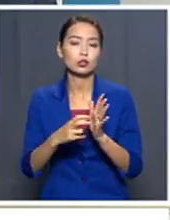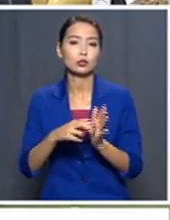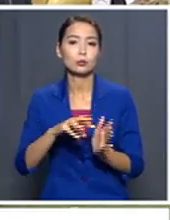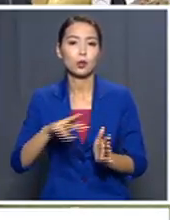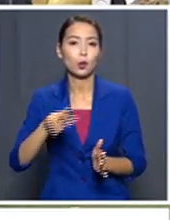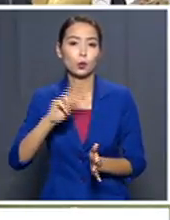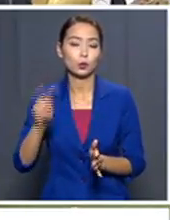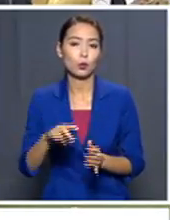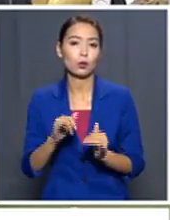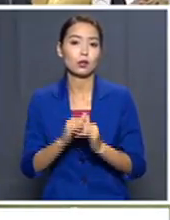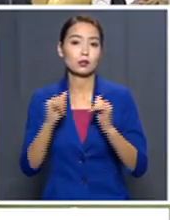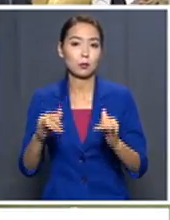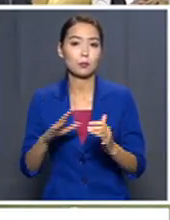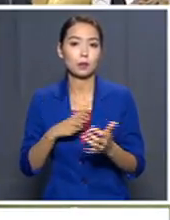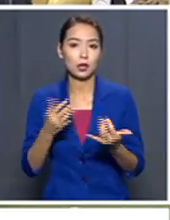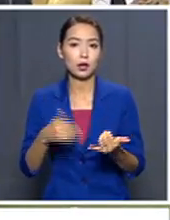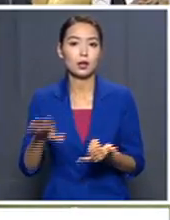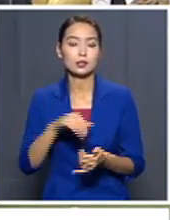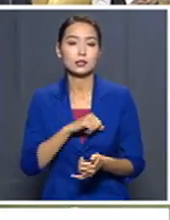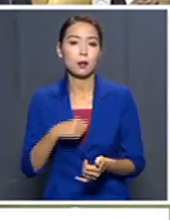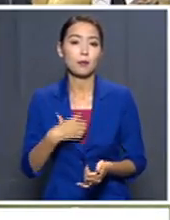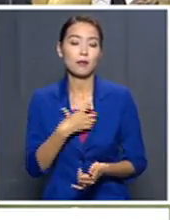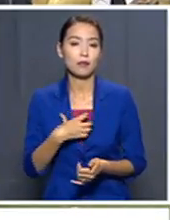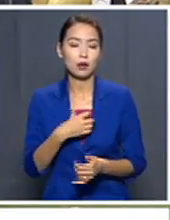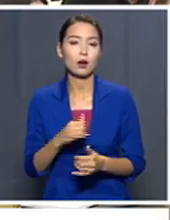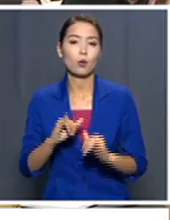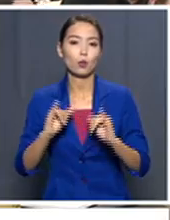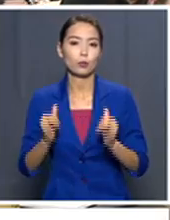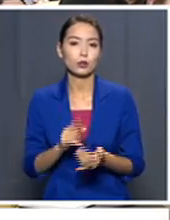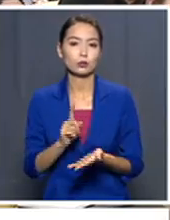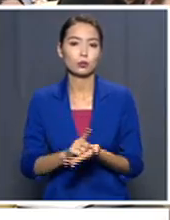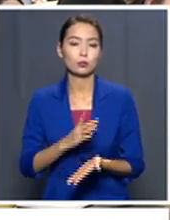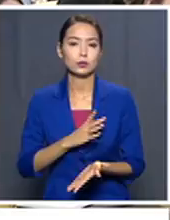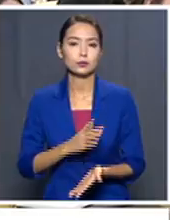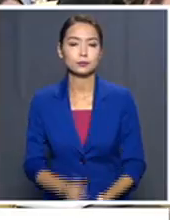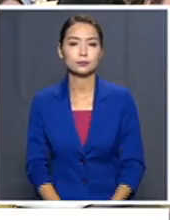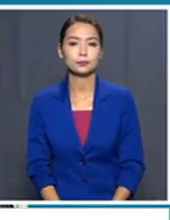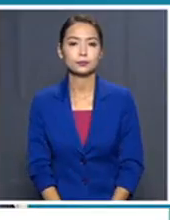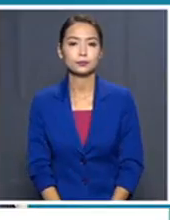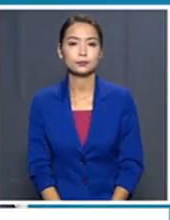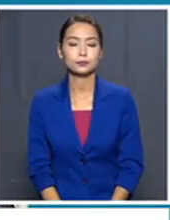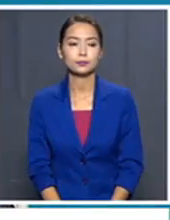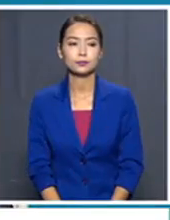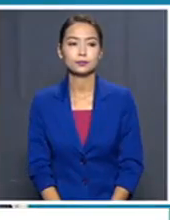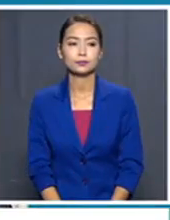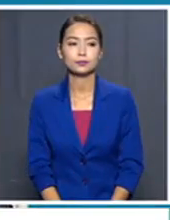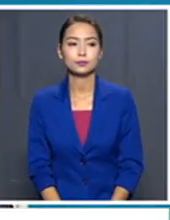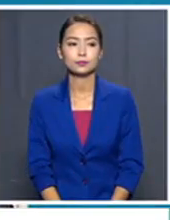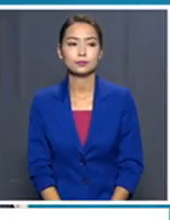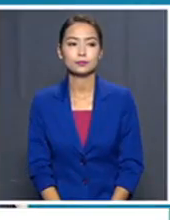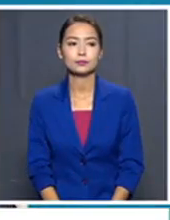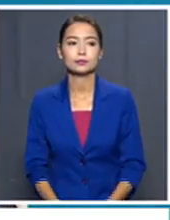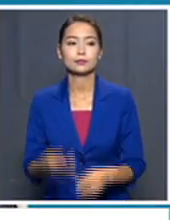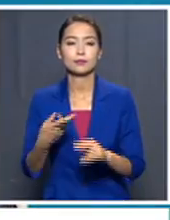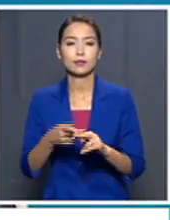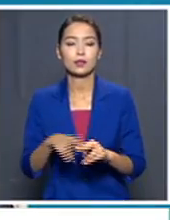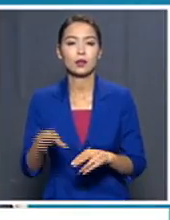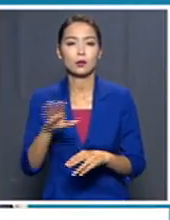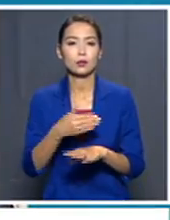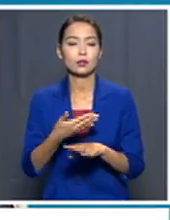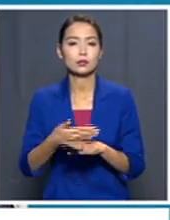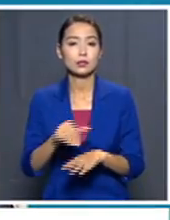миллион доллардан асты. Ендігі мақсат бұл көрсеткішті ұлғайту. Бұл жақсы үрдіс, бірақ жеткілікті